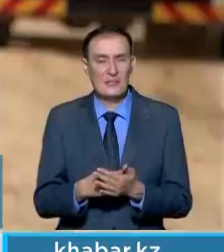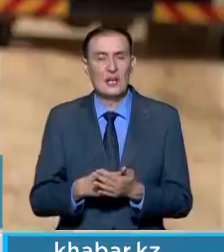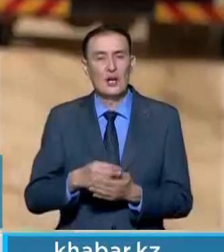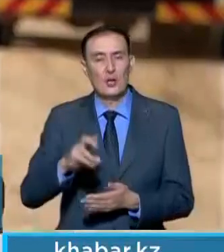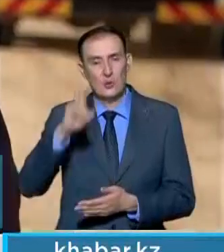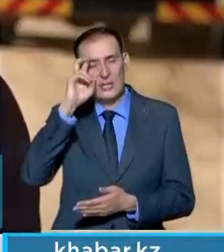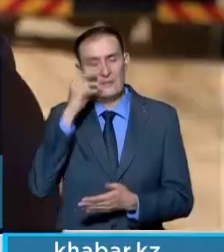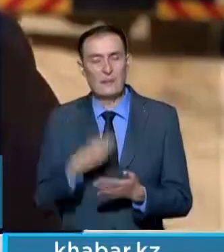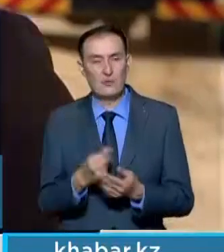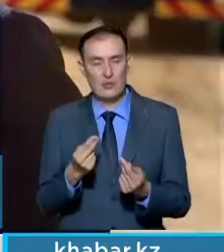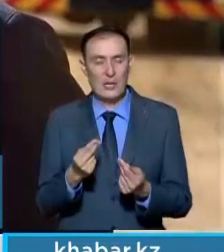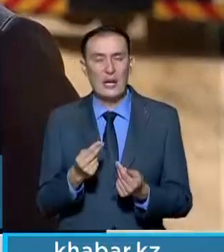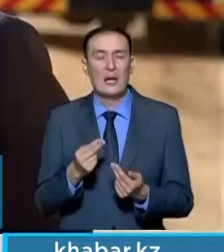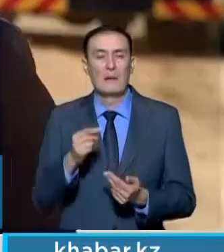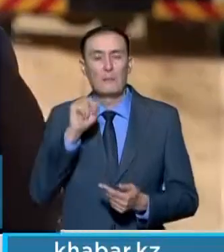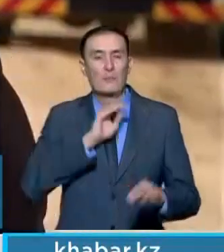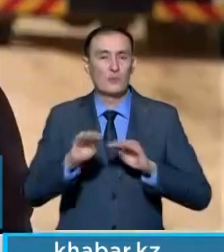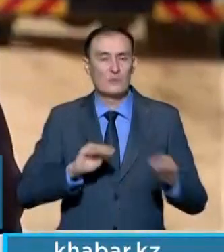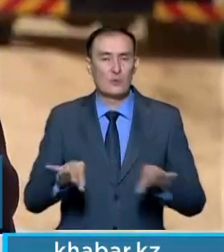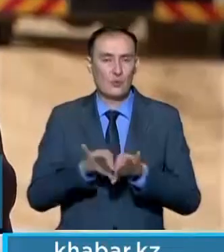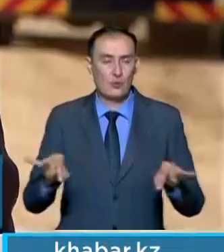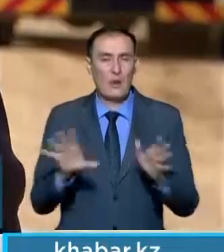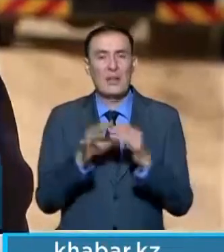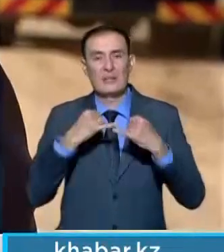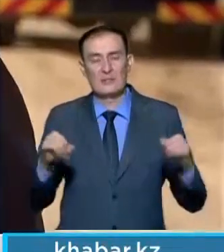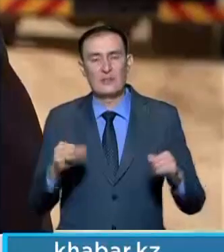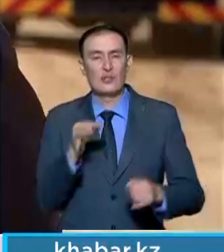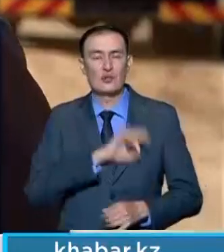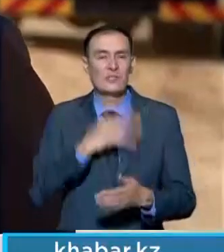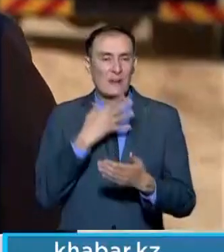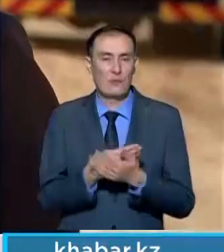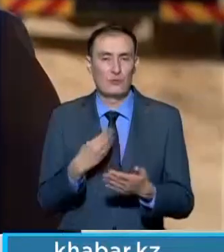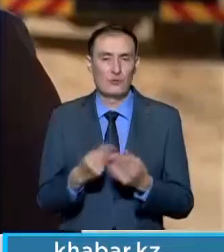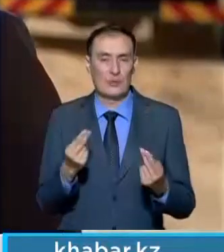республиканского бюджета. Подведение инженерных сетей производим за счет местного бюджета.